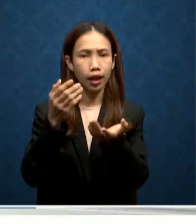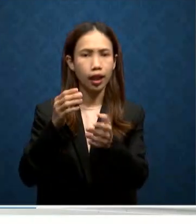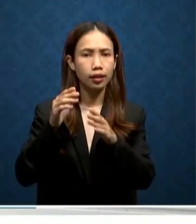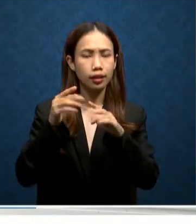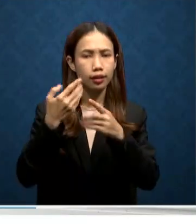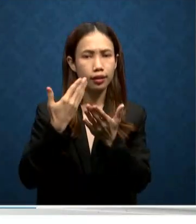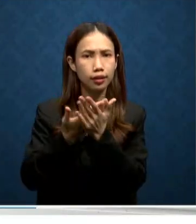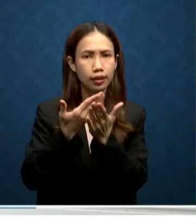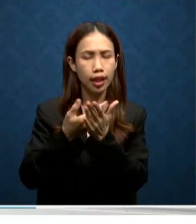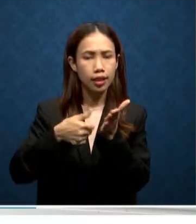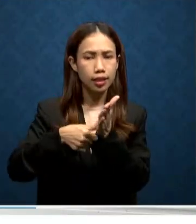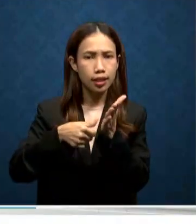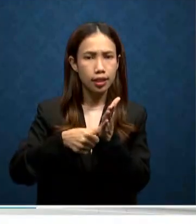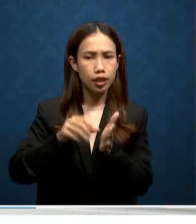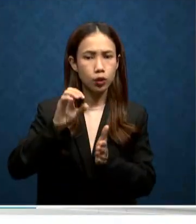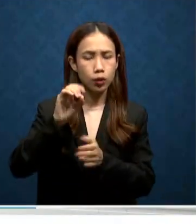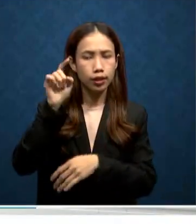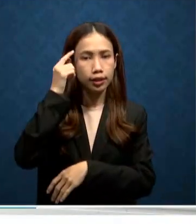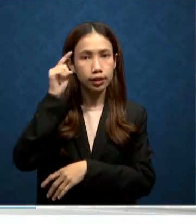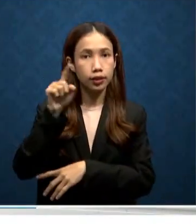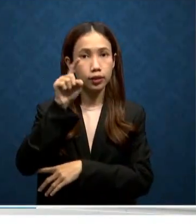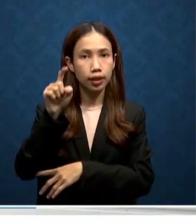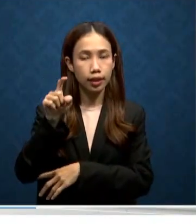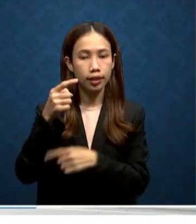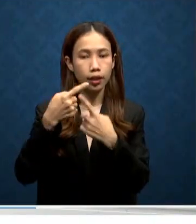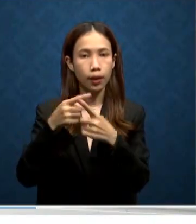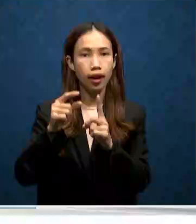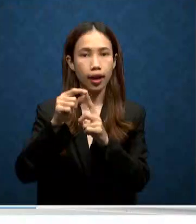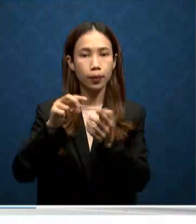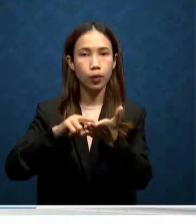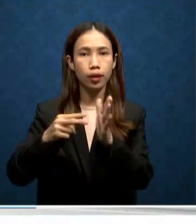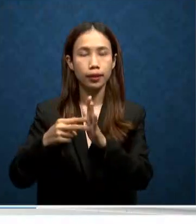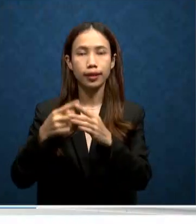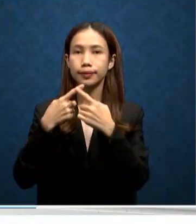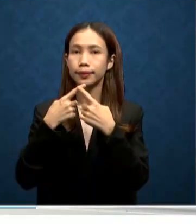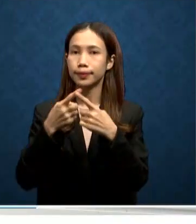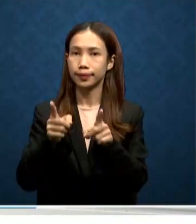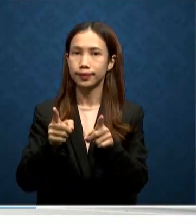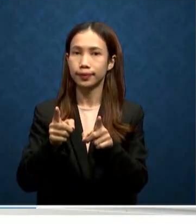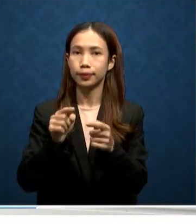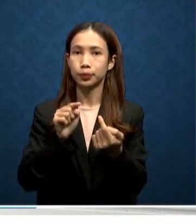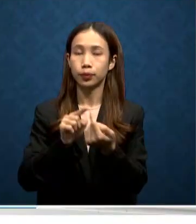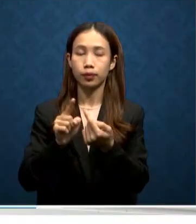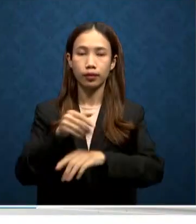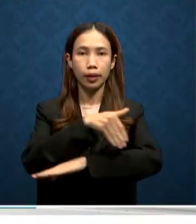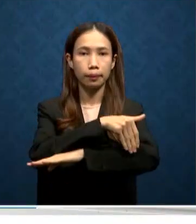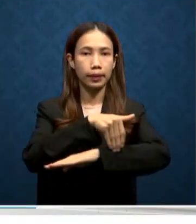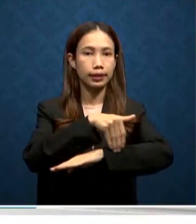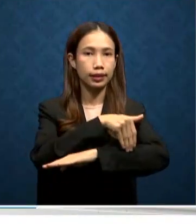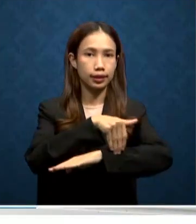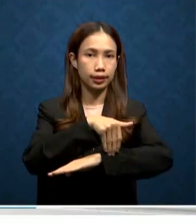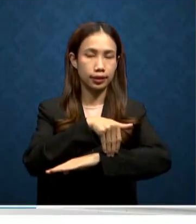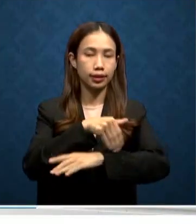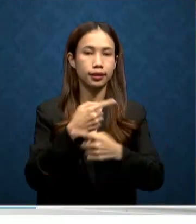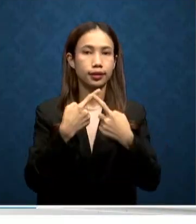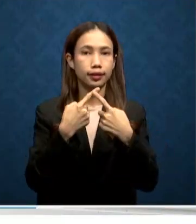จะูนในนิยามตรงนี้จะไม่เหมือนกับนิเอ่อนิยามในทางบัญชีนิยามตรงนี้